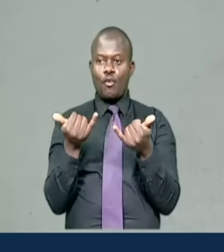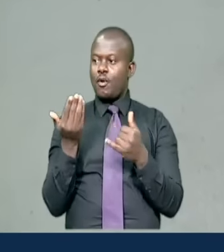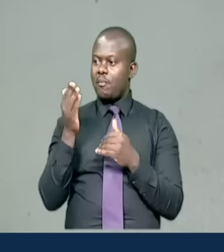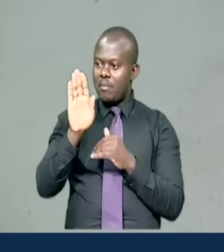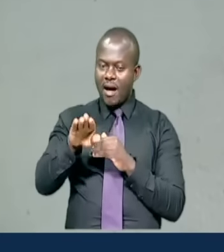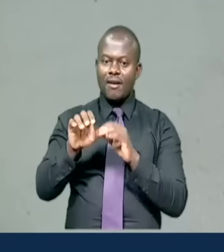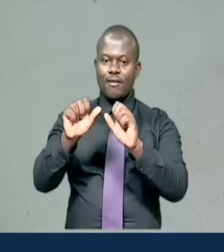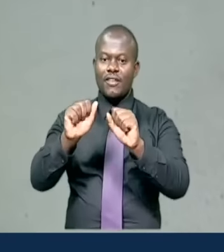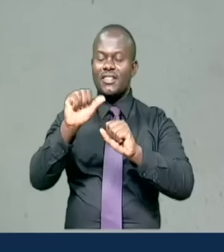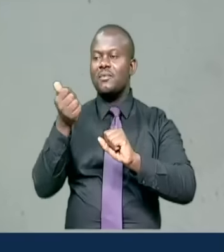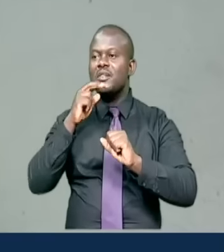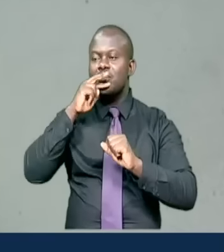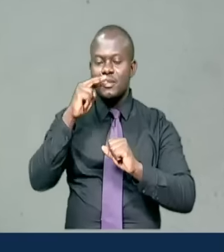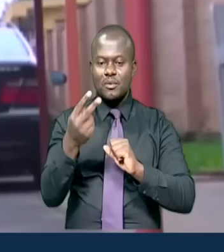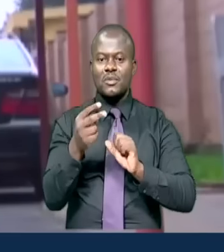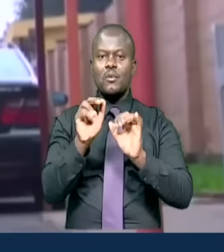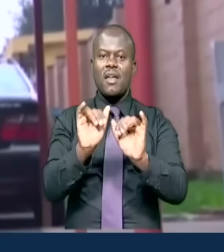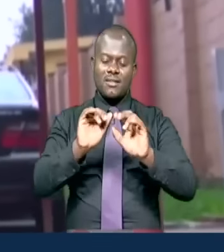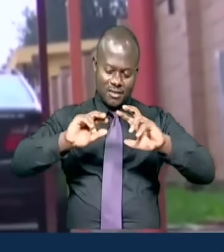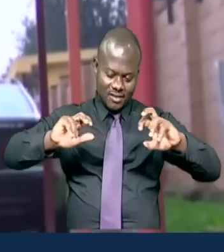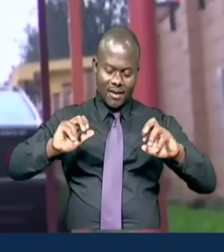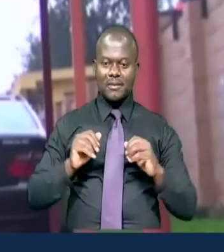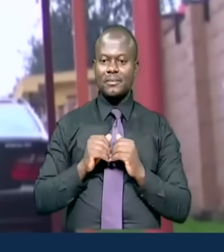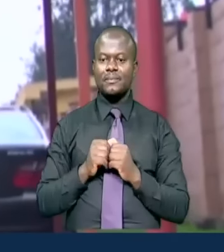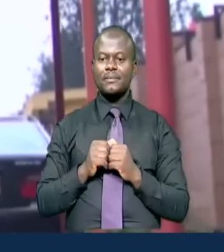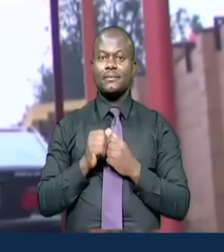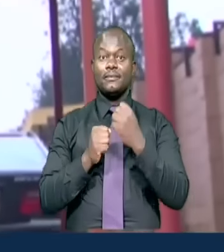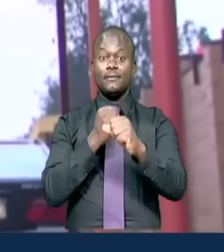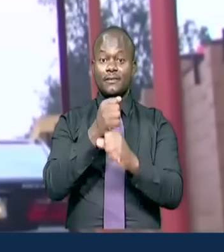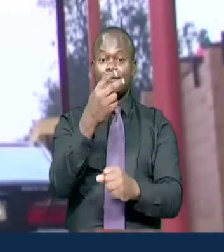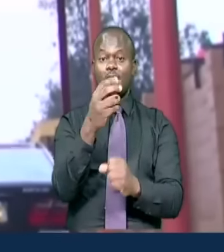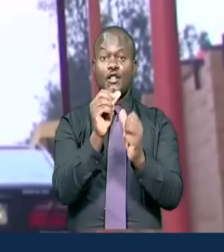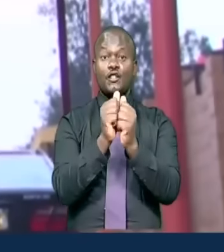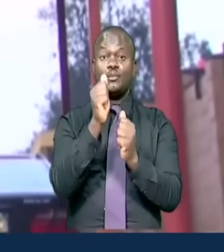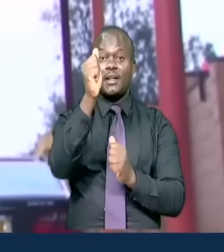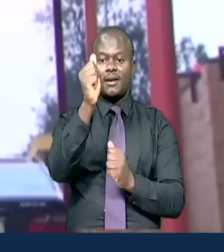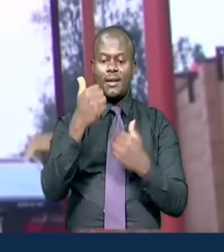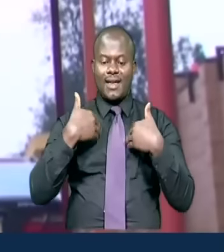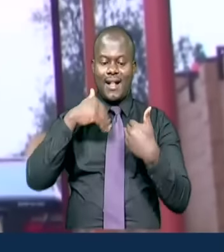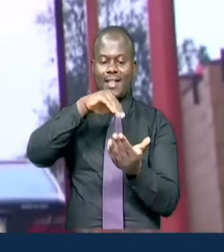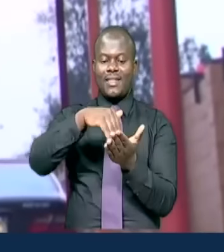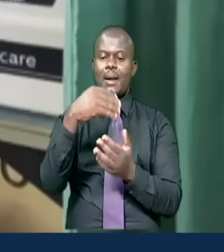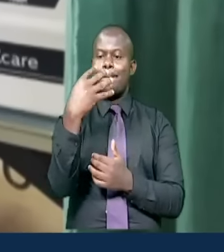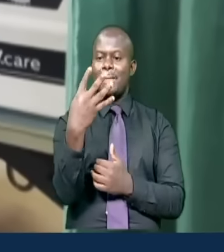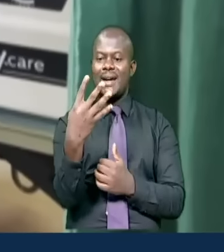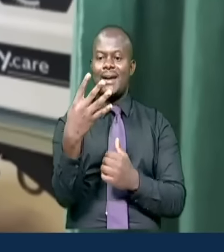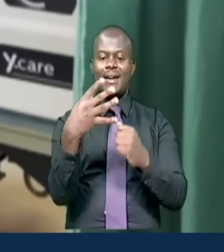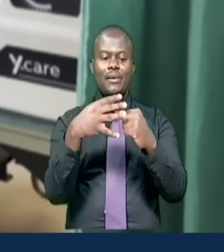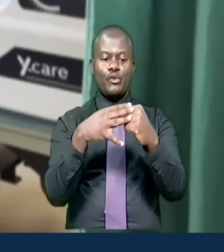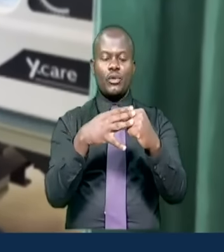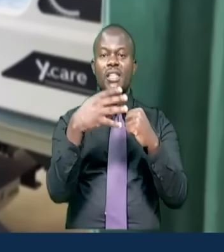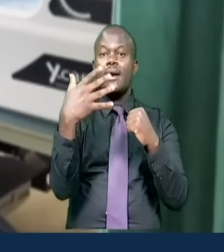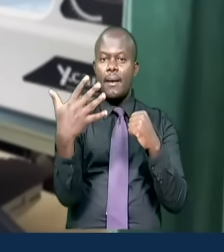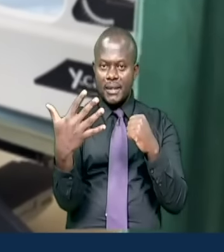gufata ibindi bisubizo byasigaye. Muri 2015 kandi hari ibigo nderabuzima 495 ariko